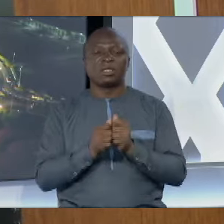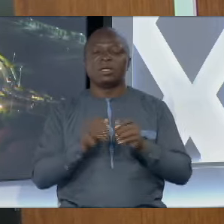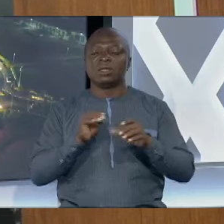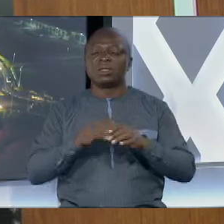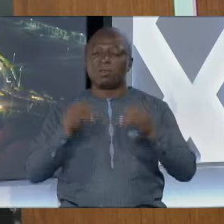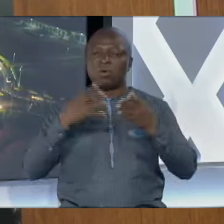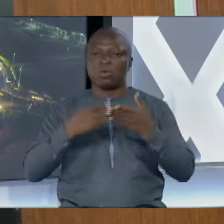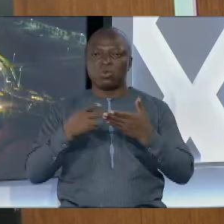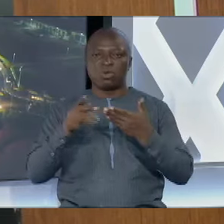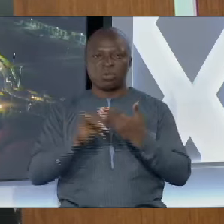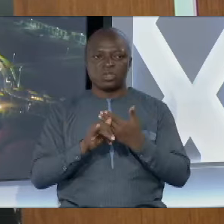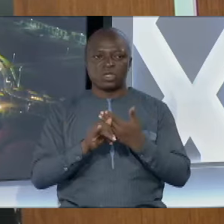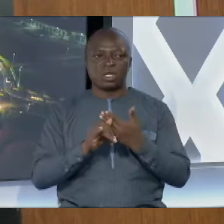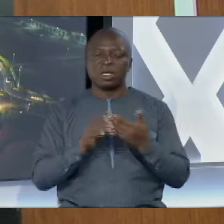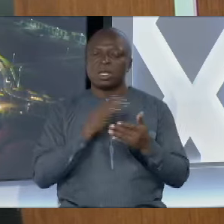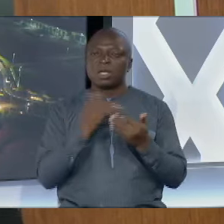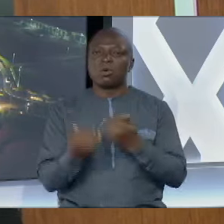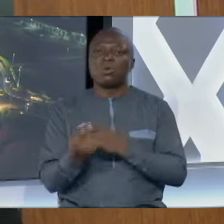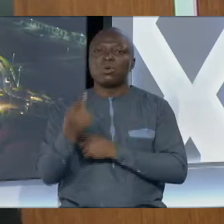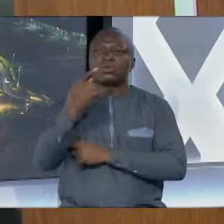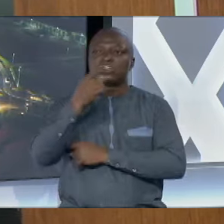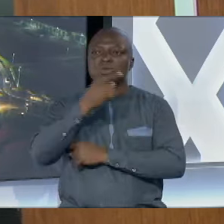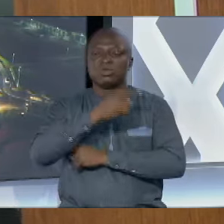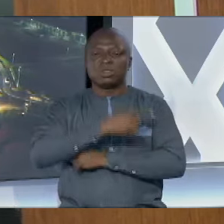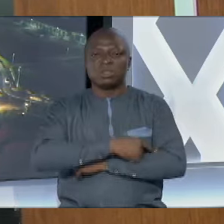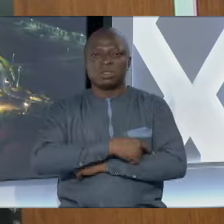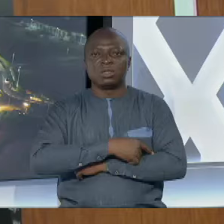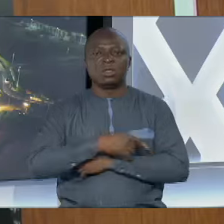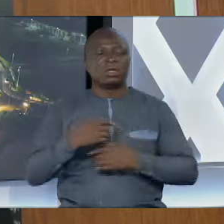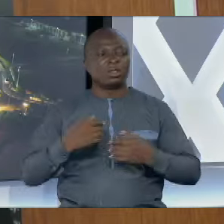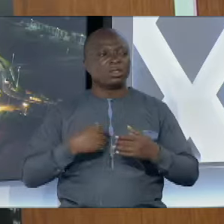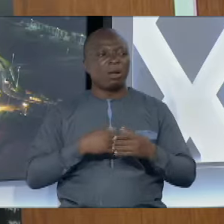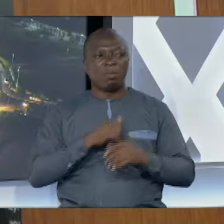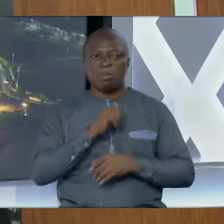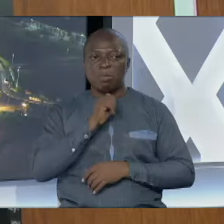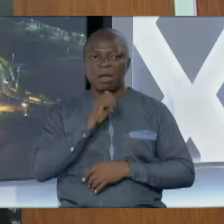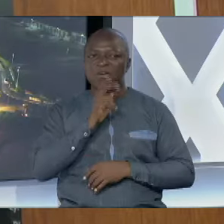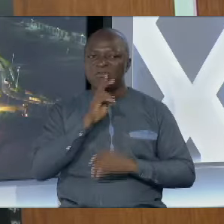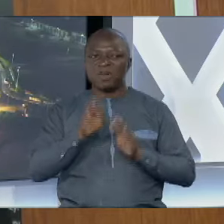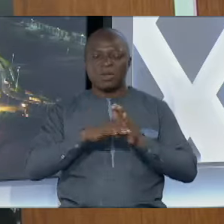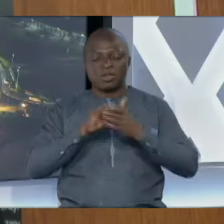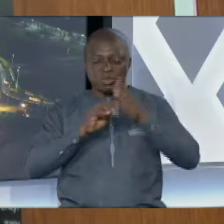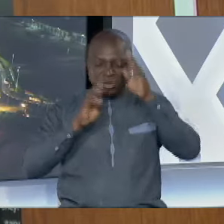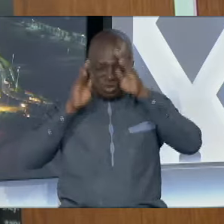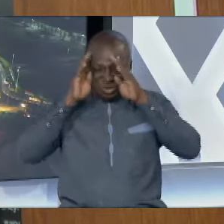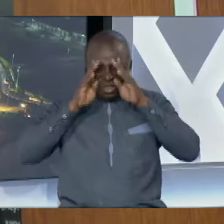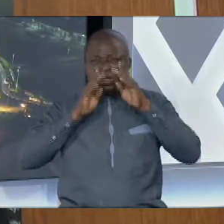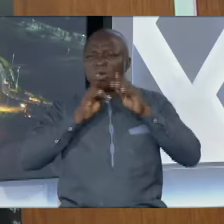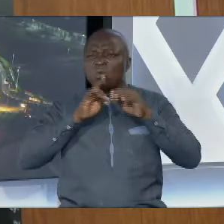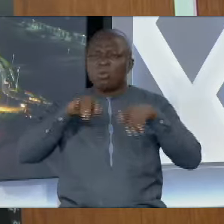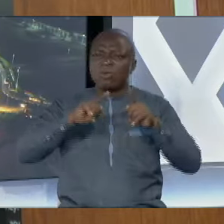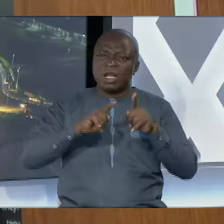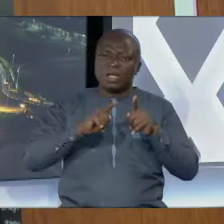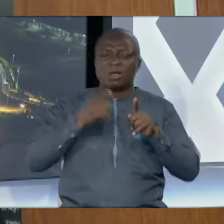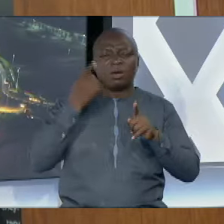plusieurs projets. Et aujourd'hui, il n'y a plus vraiment ce souci. Où est-ce que je dois aller